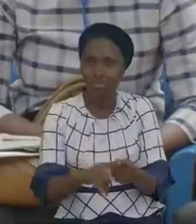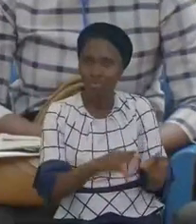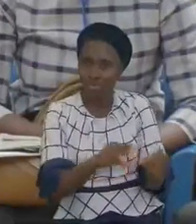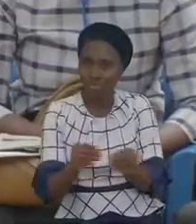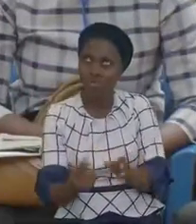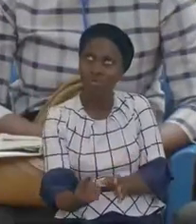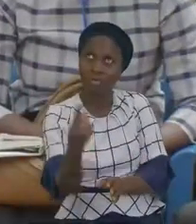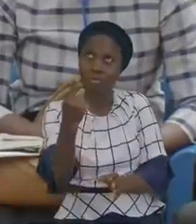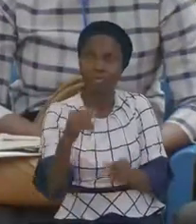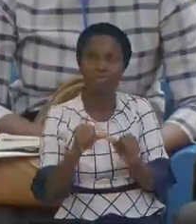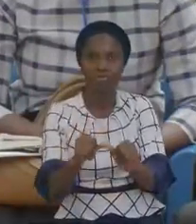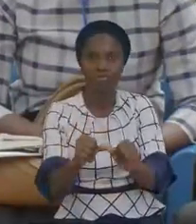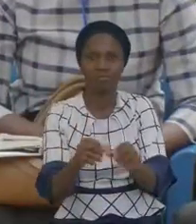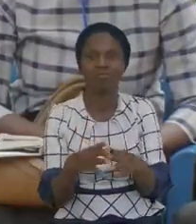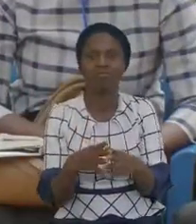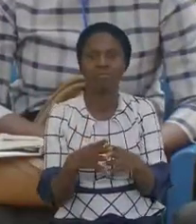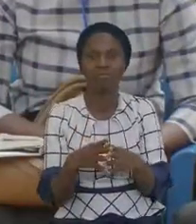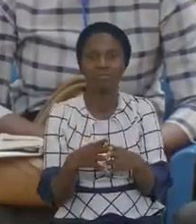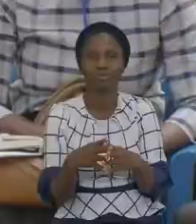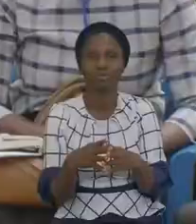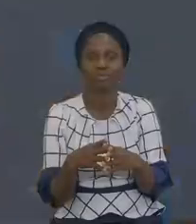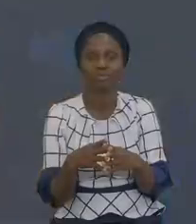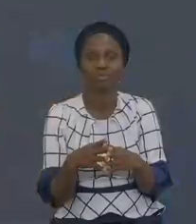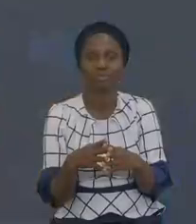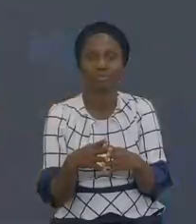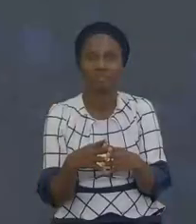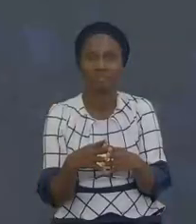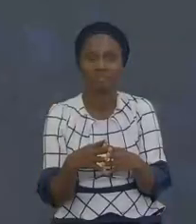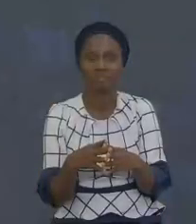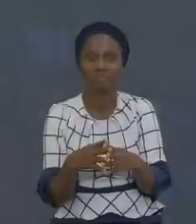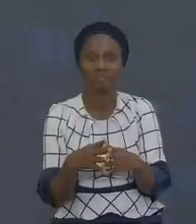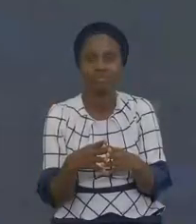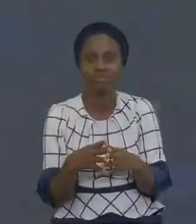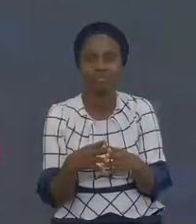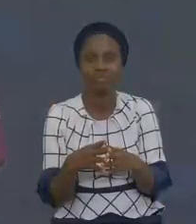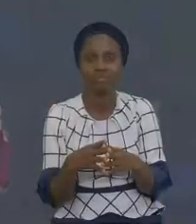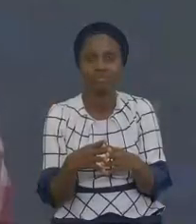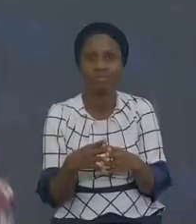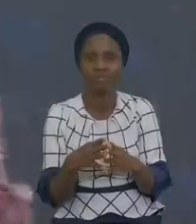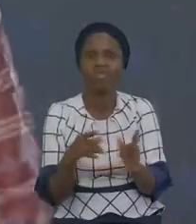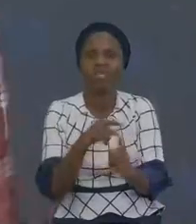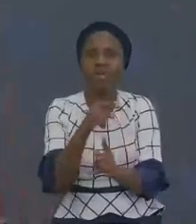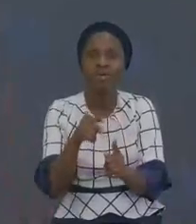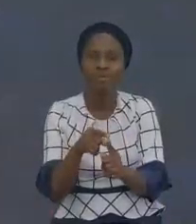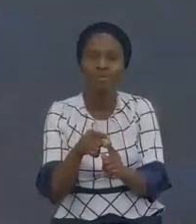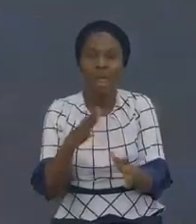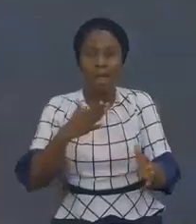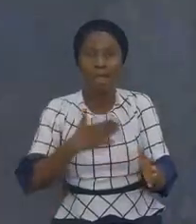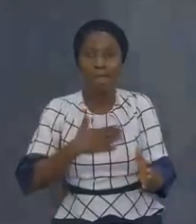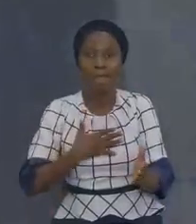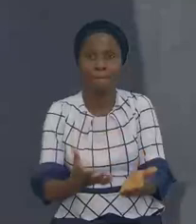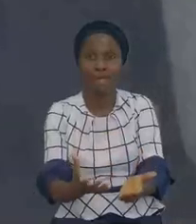Mon désir doit être suivi par une